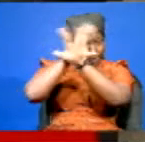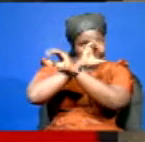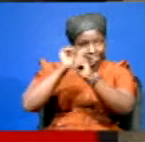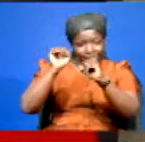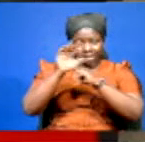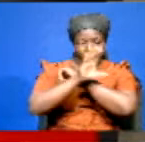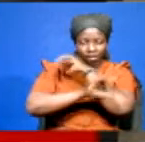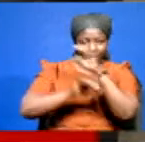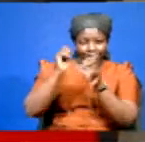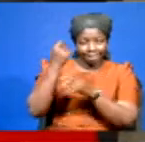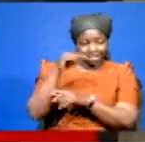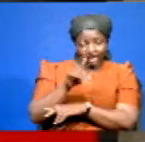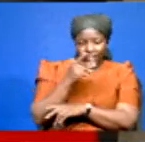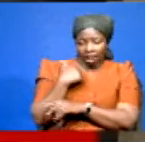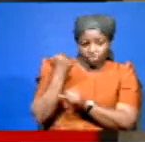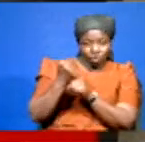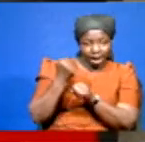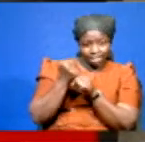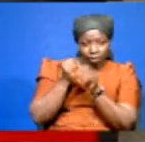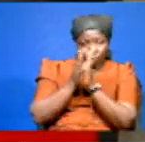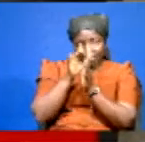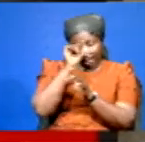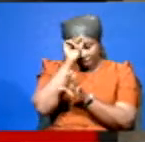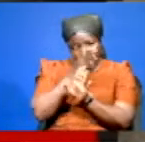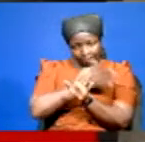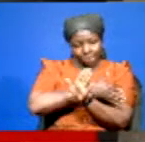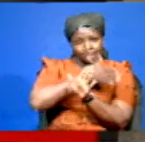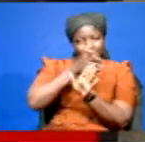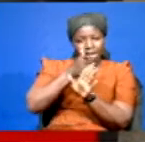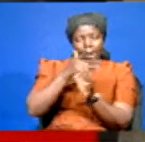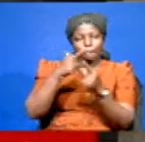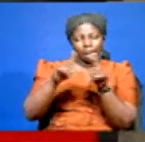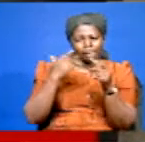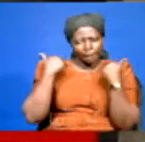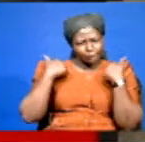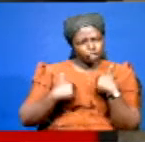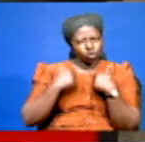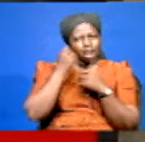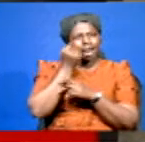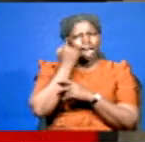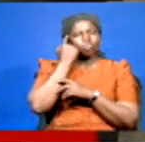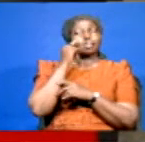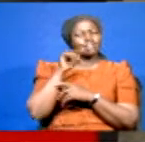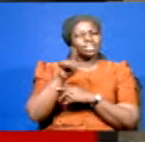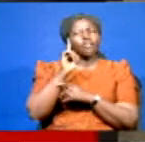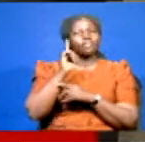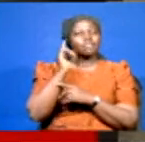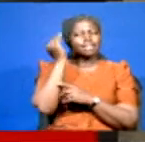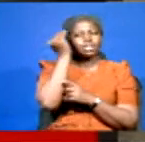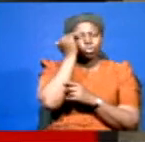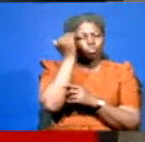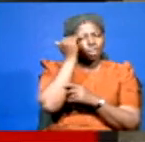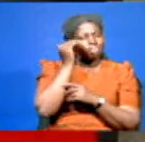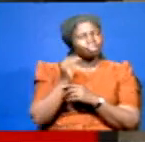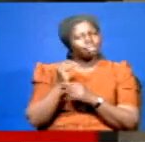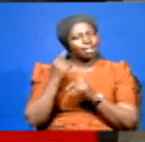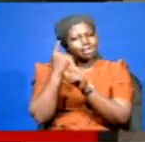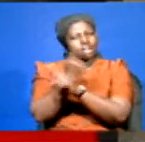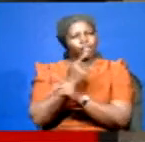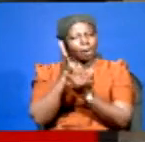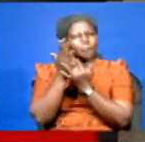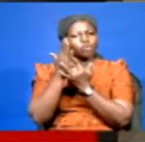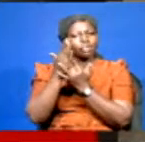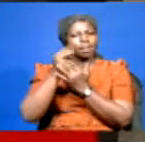amekuwa katika serikali, lakini nimegundua ya kwamba hakutofautisha kati ya siasa na